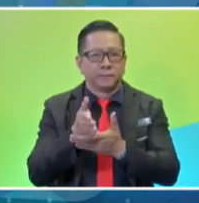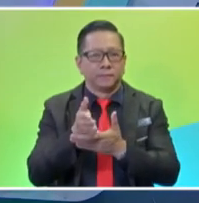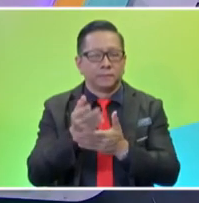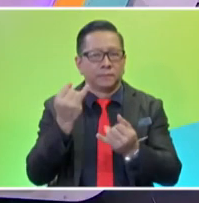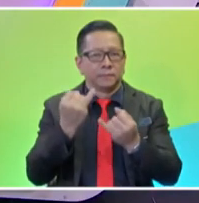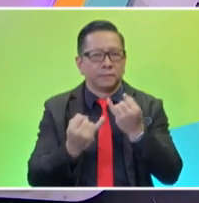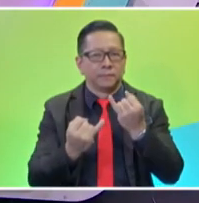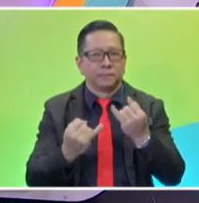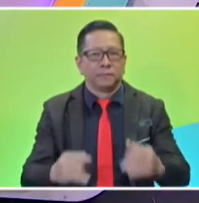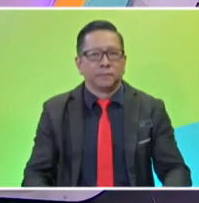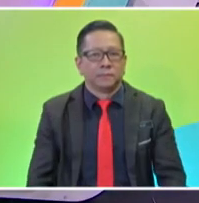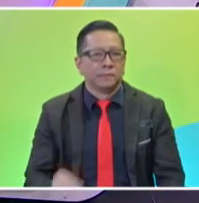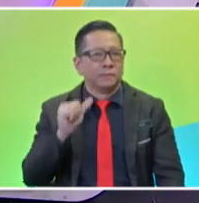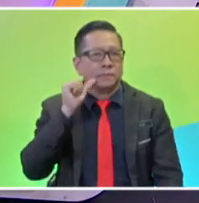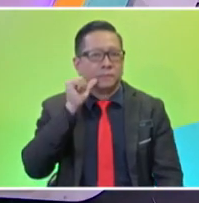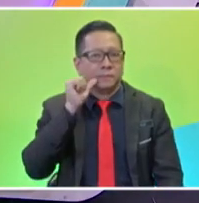terakhir